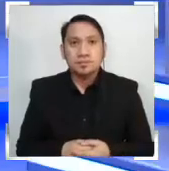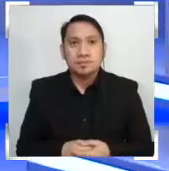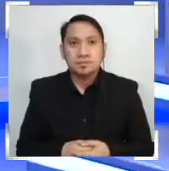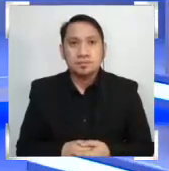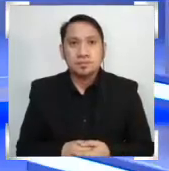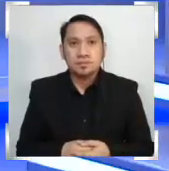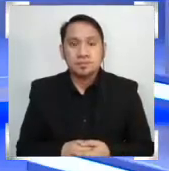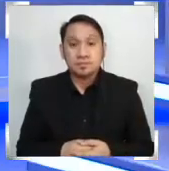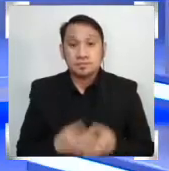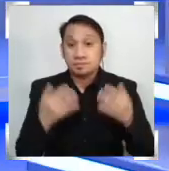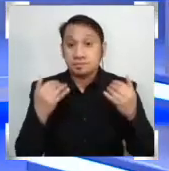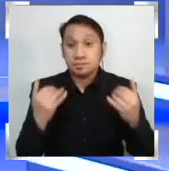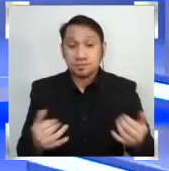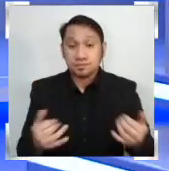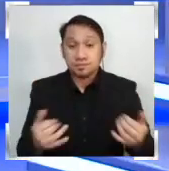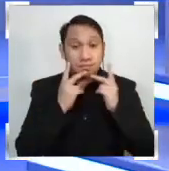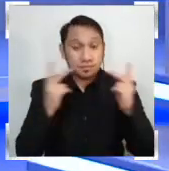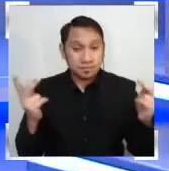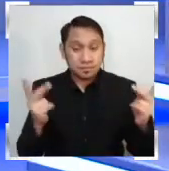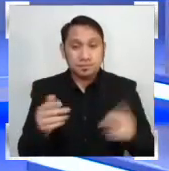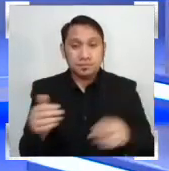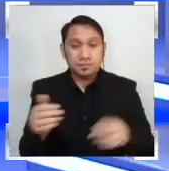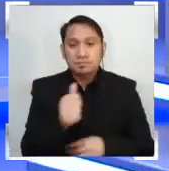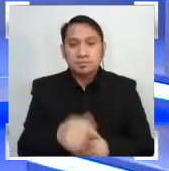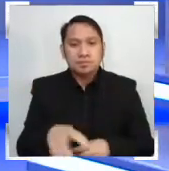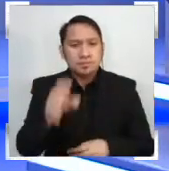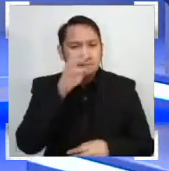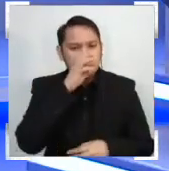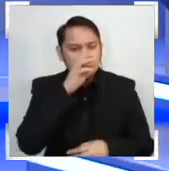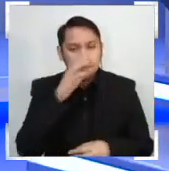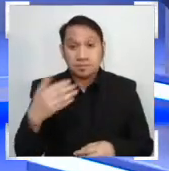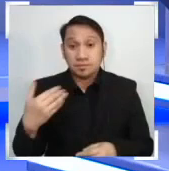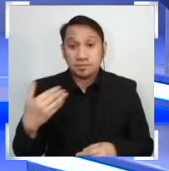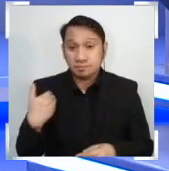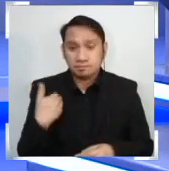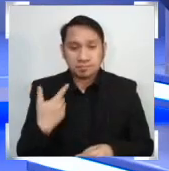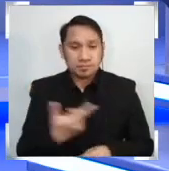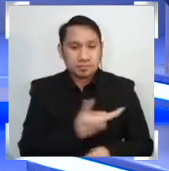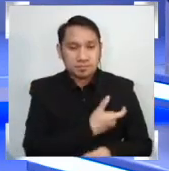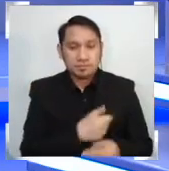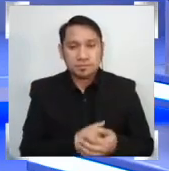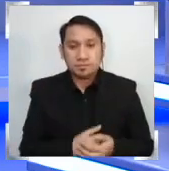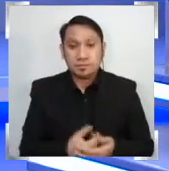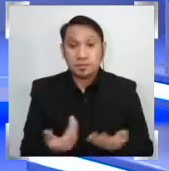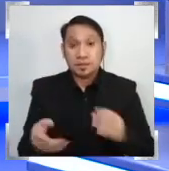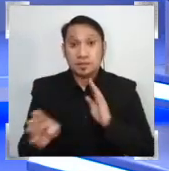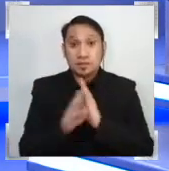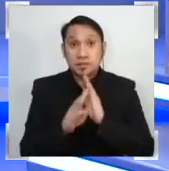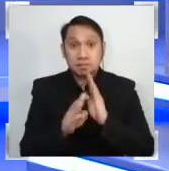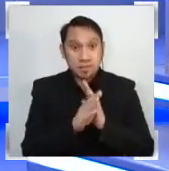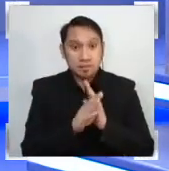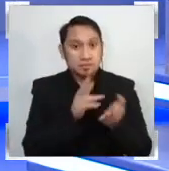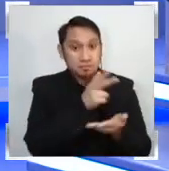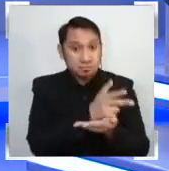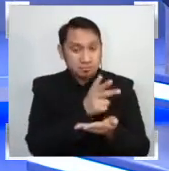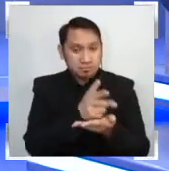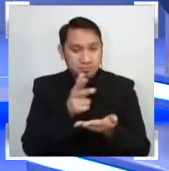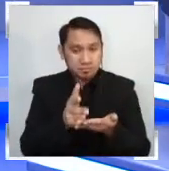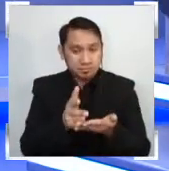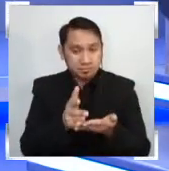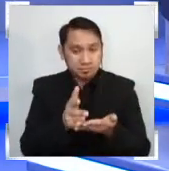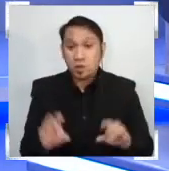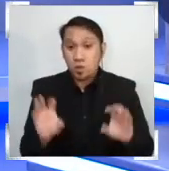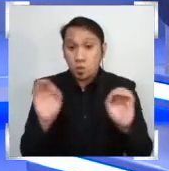Pati sa mga pampublikong sasakyan, nagigpit sa mga hindi pa bakunado. Sa isang bus terminal nga, pinatutupad ang no vaccination card,